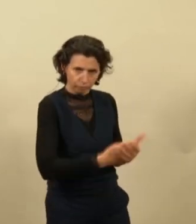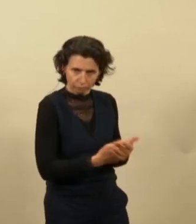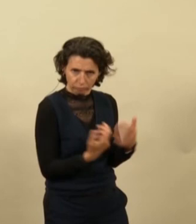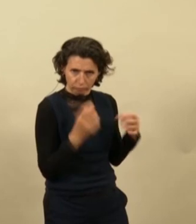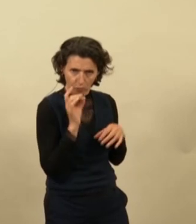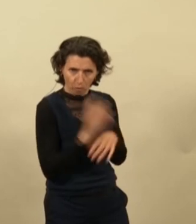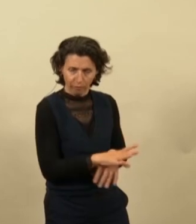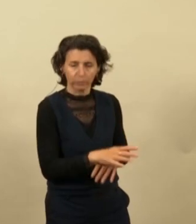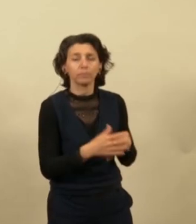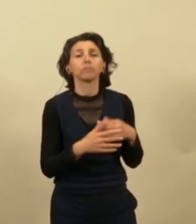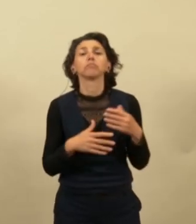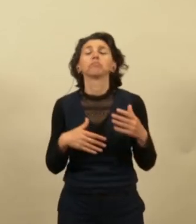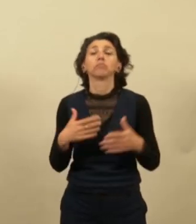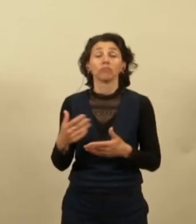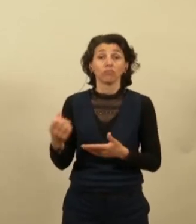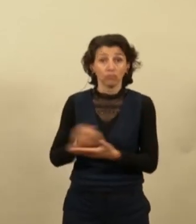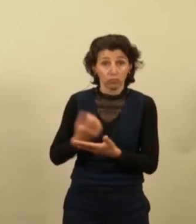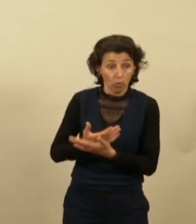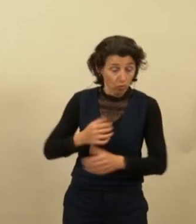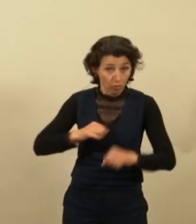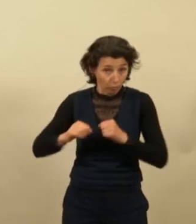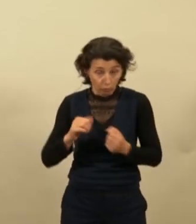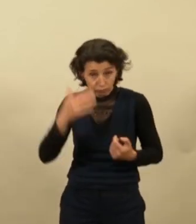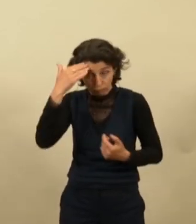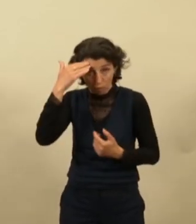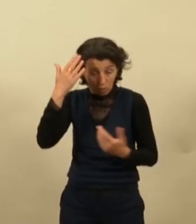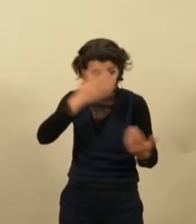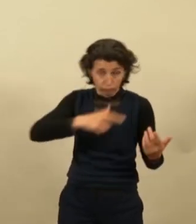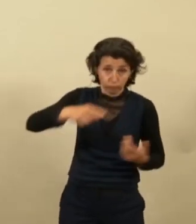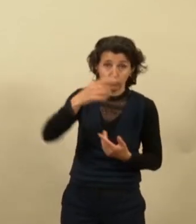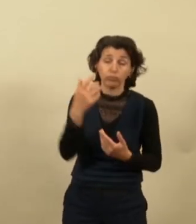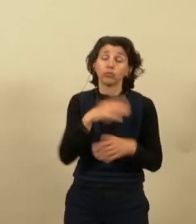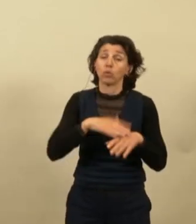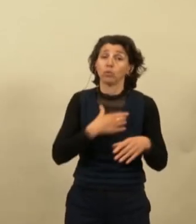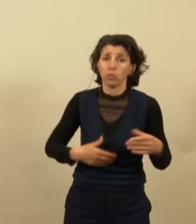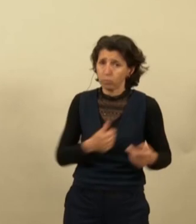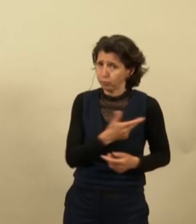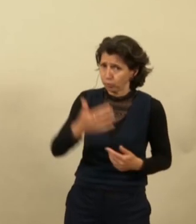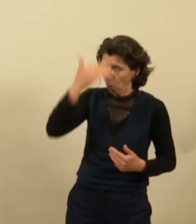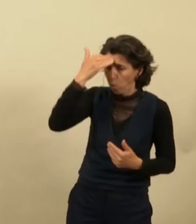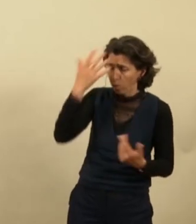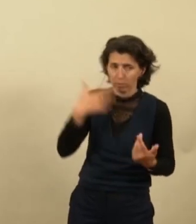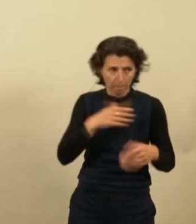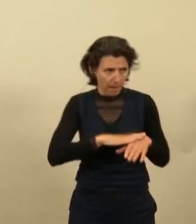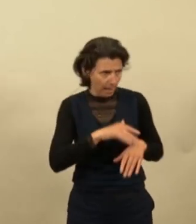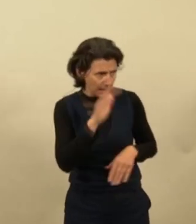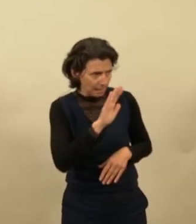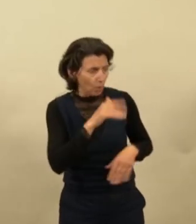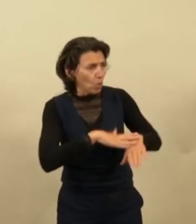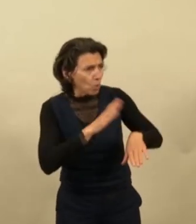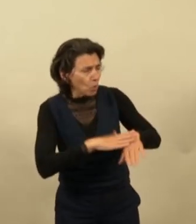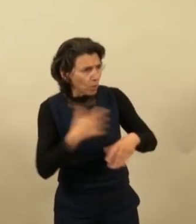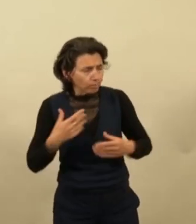était connue et de nombreux conseillers municipaux avaient alors alerté le maire sur la sincérité du budget